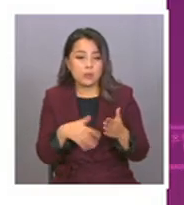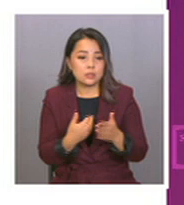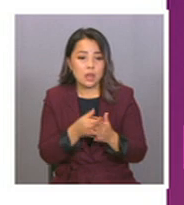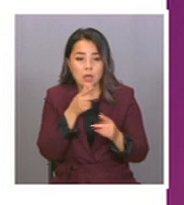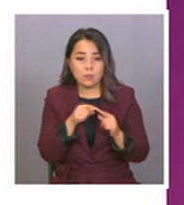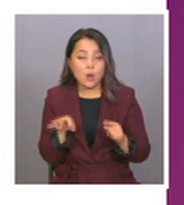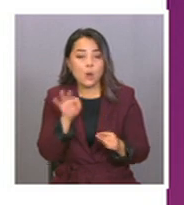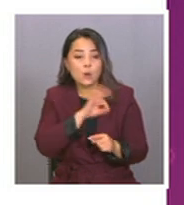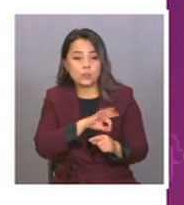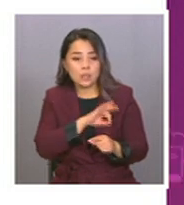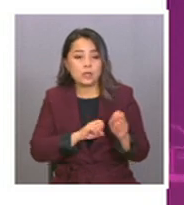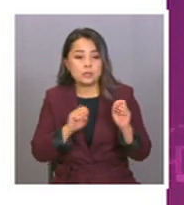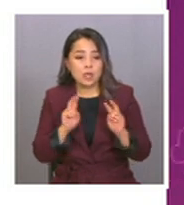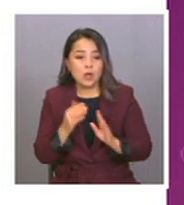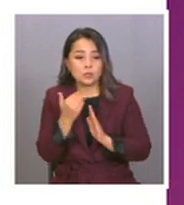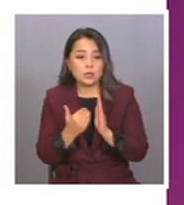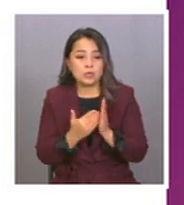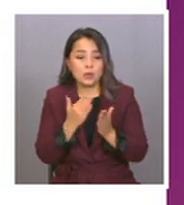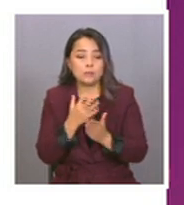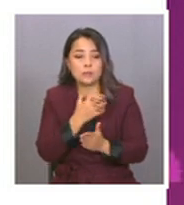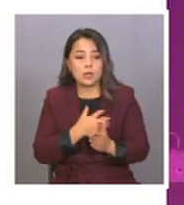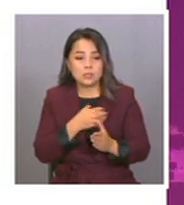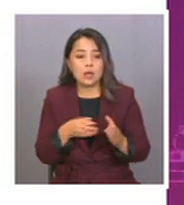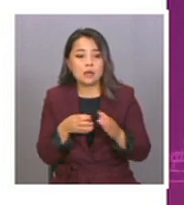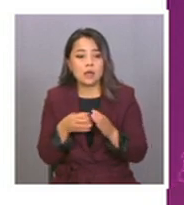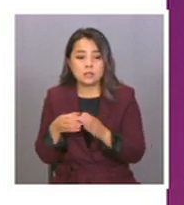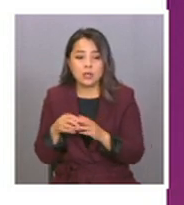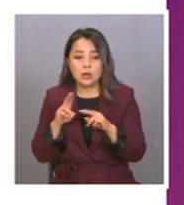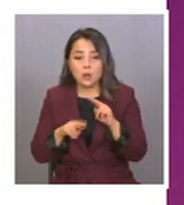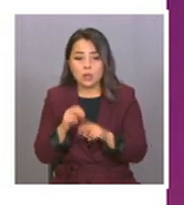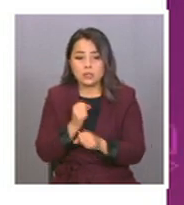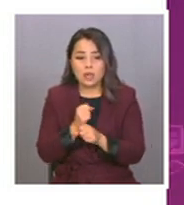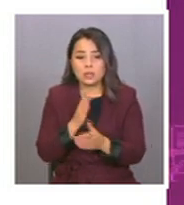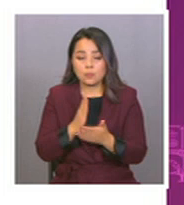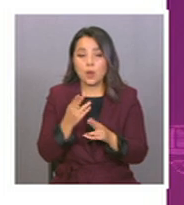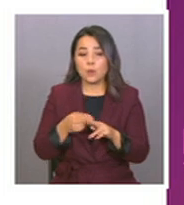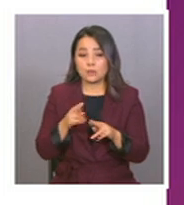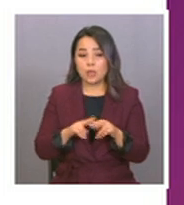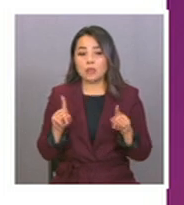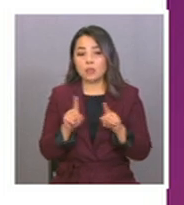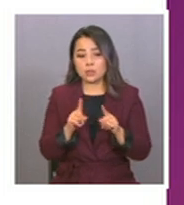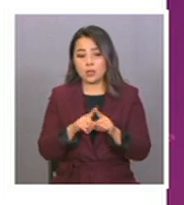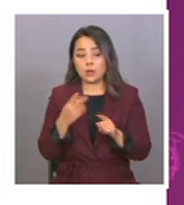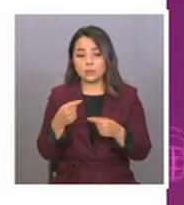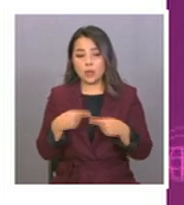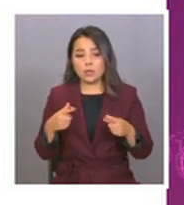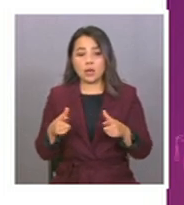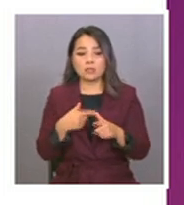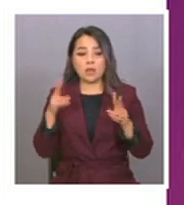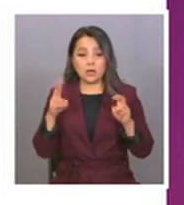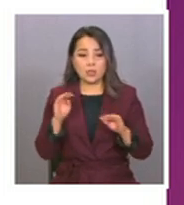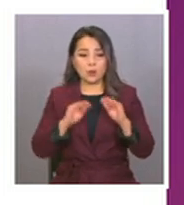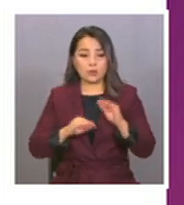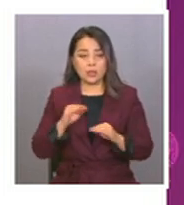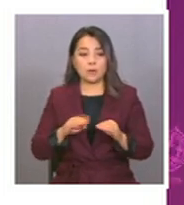жатқан жүйелеуде жүйелеудің негізгі категорияларын құрастырған болатын, және де түрге қосарлы атау беруді, яғни